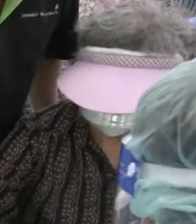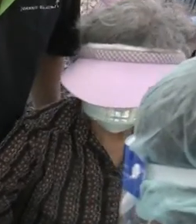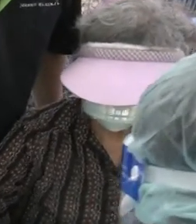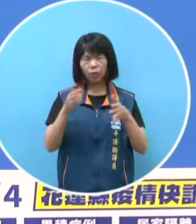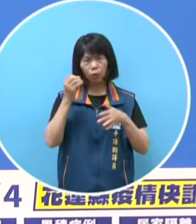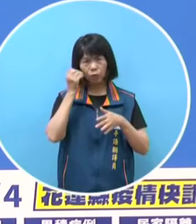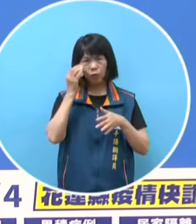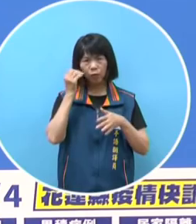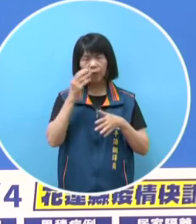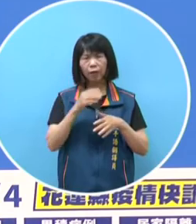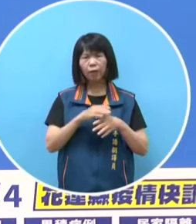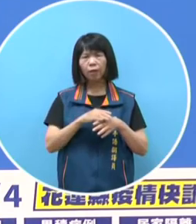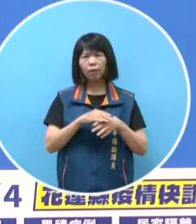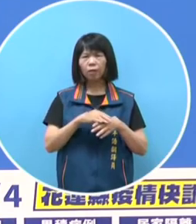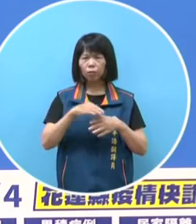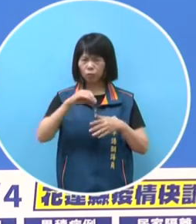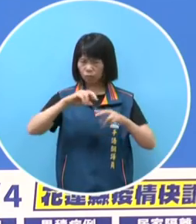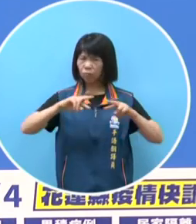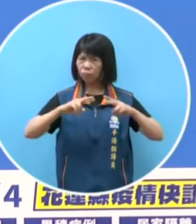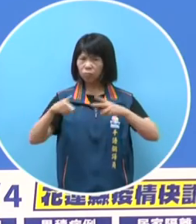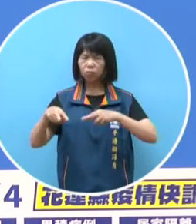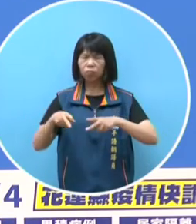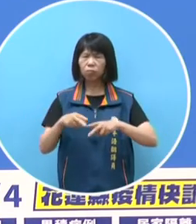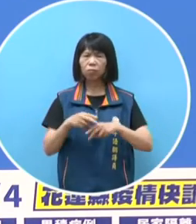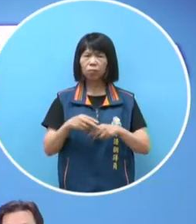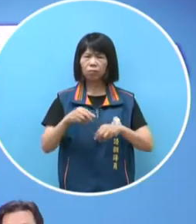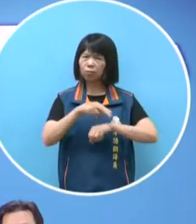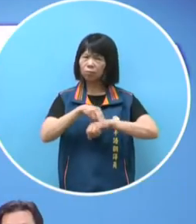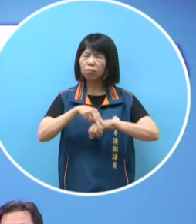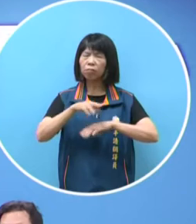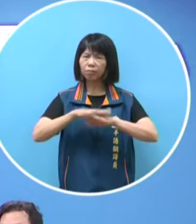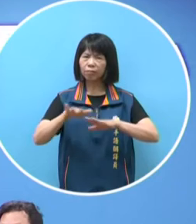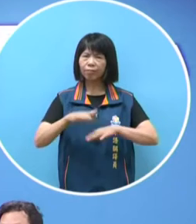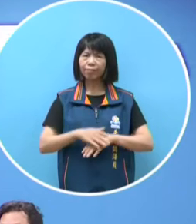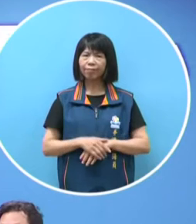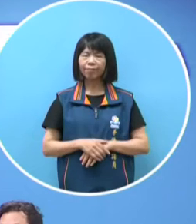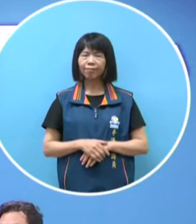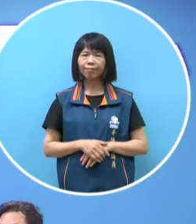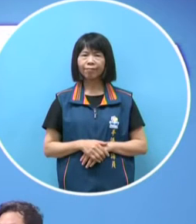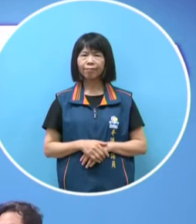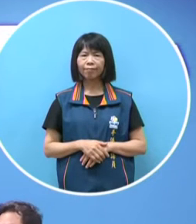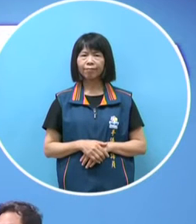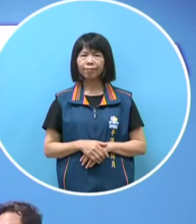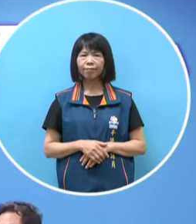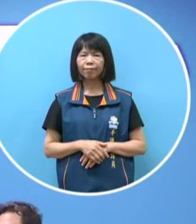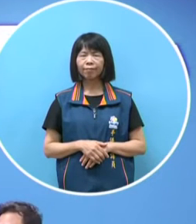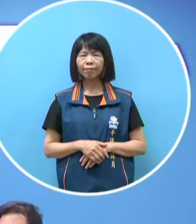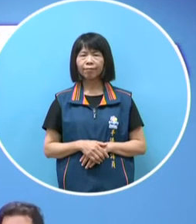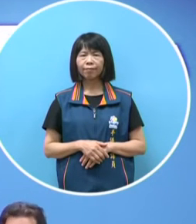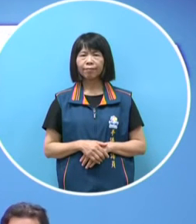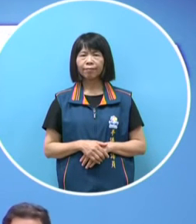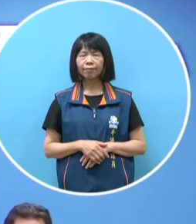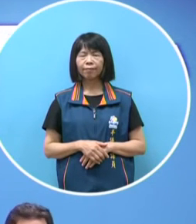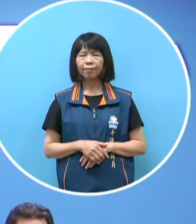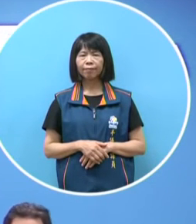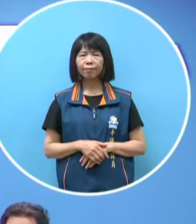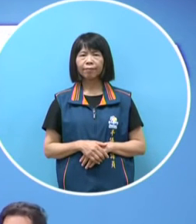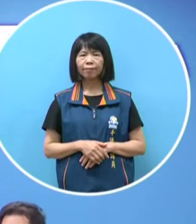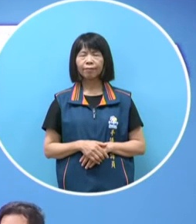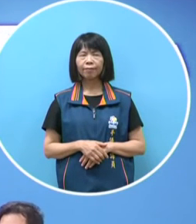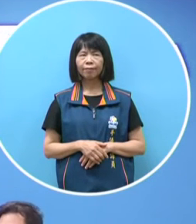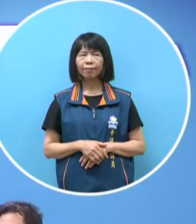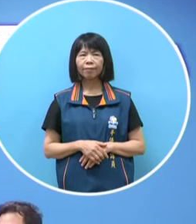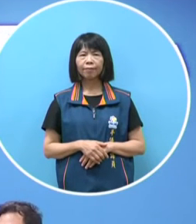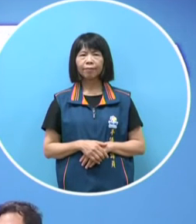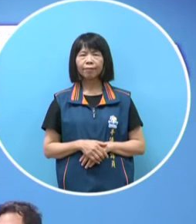且也感谢提供暖心食堂服务的业者，让乡亲能够不用舟车劳顿就能够取得暖心食堂